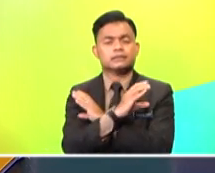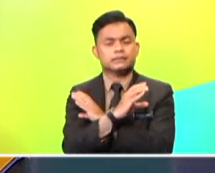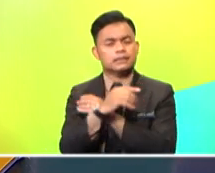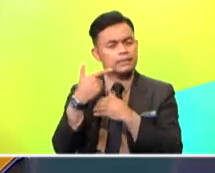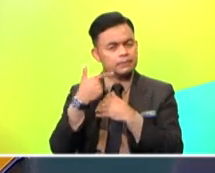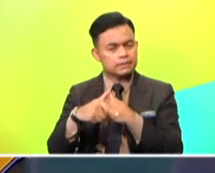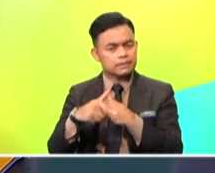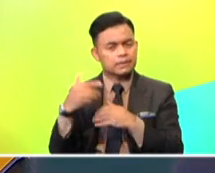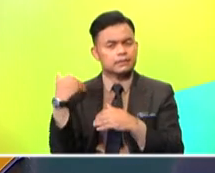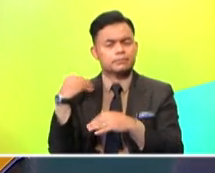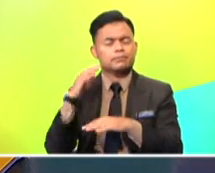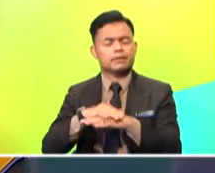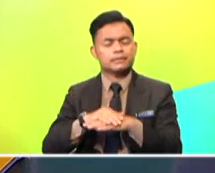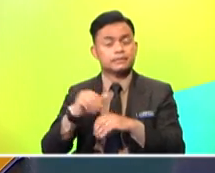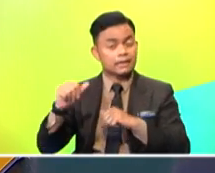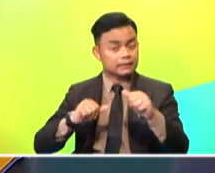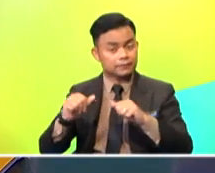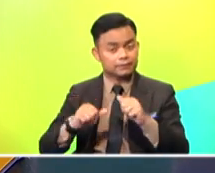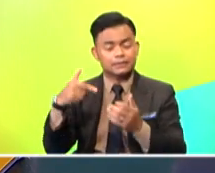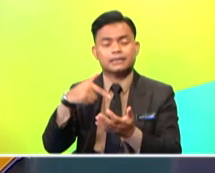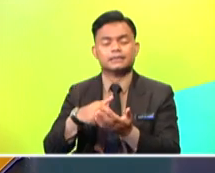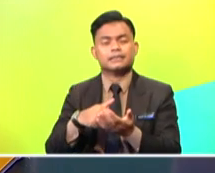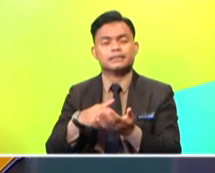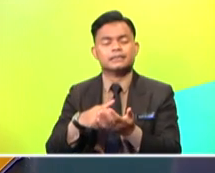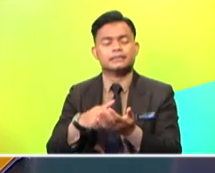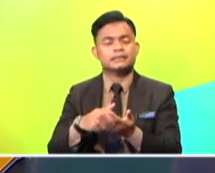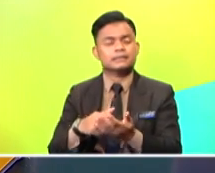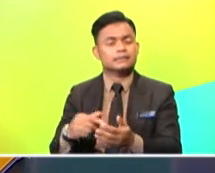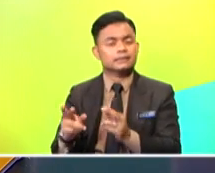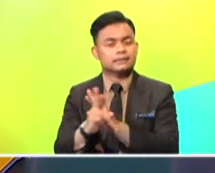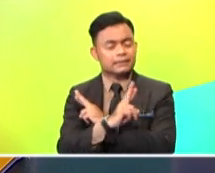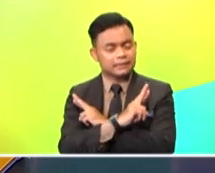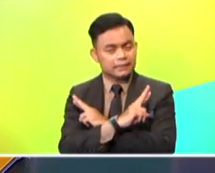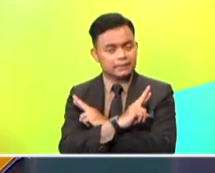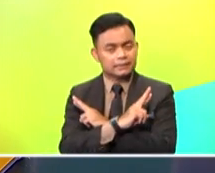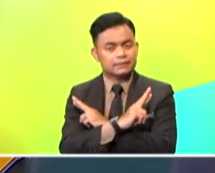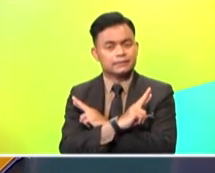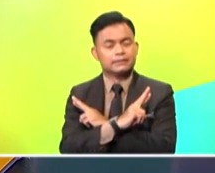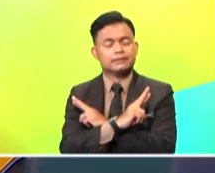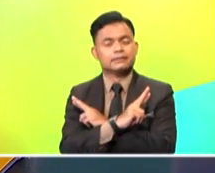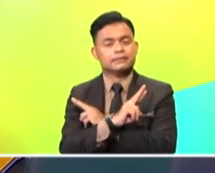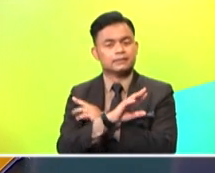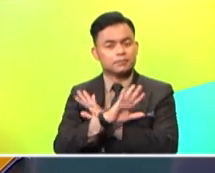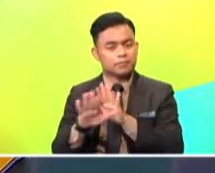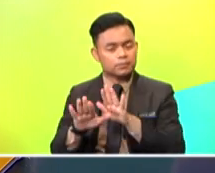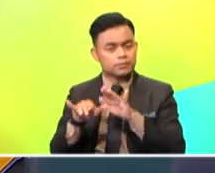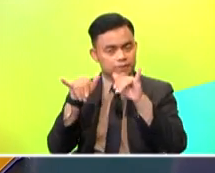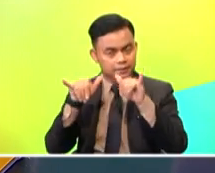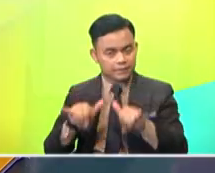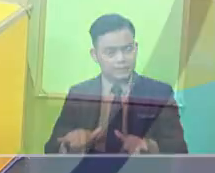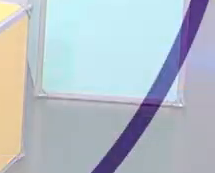yang berbagai lagi. Ya, tak tahu apakah ia. Kita nantikan sebab ini kita berehat seketika dalam Direk TV KPM. Jangan ke mana-mana.